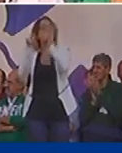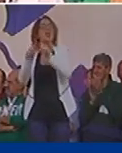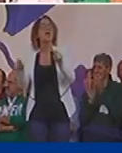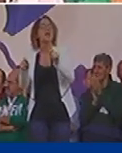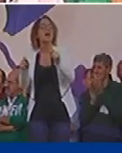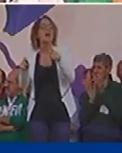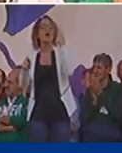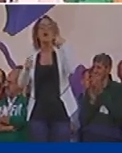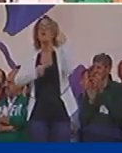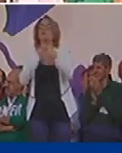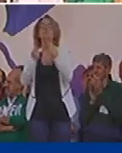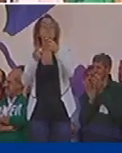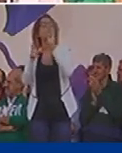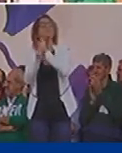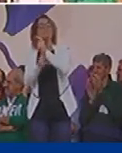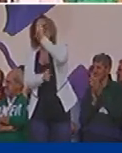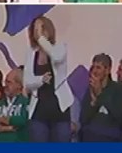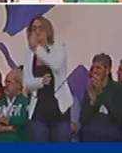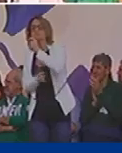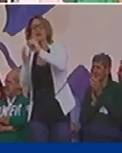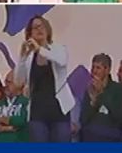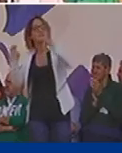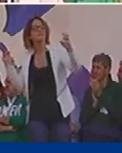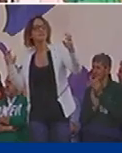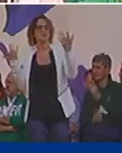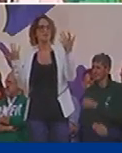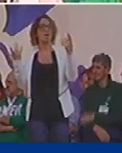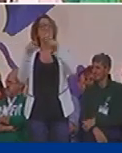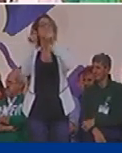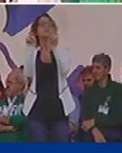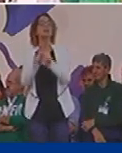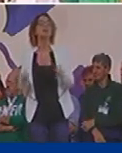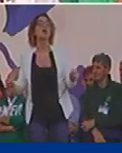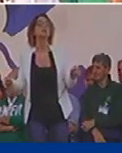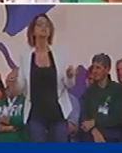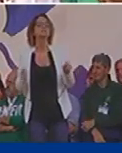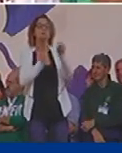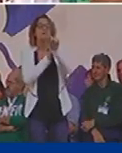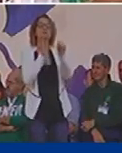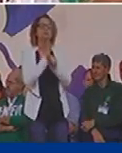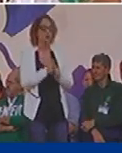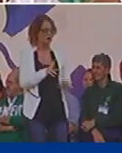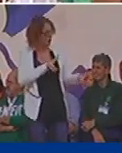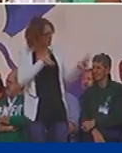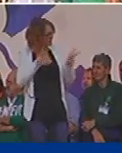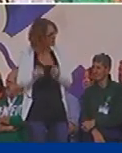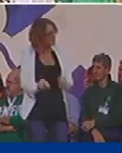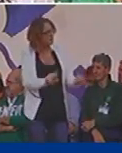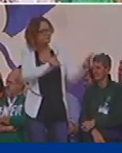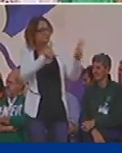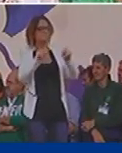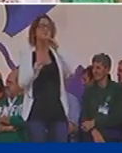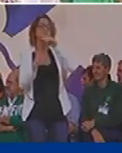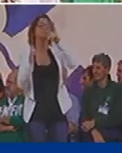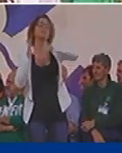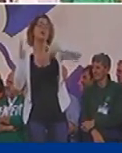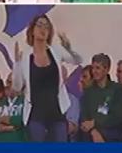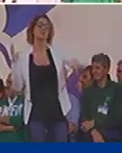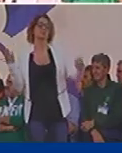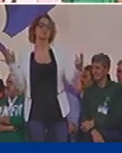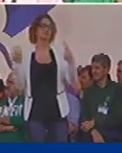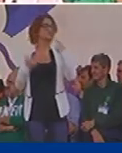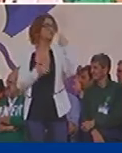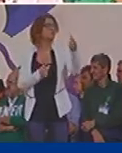rispetto delle diversità col federalismo. Ma la storia si ripete, basta leggerla. Lo dico ai